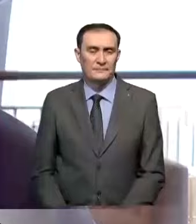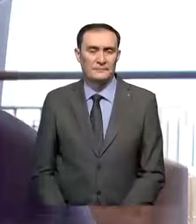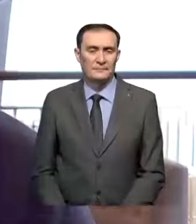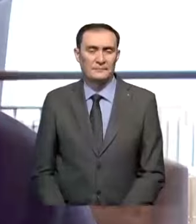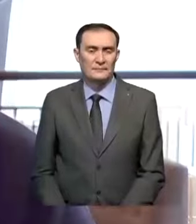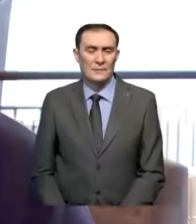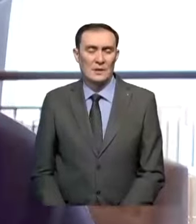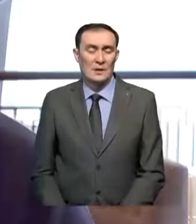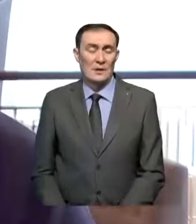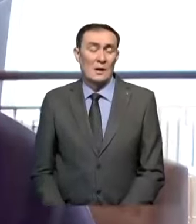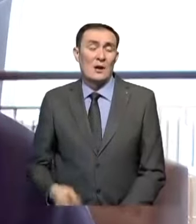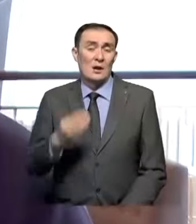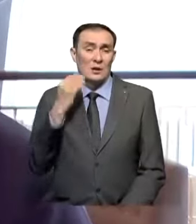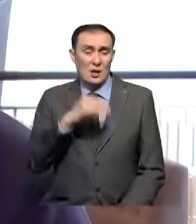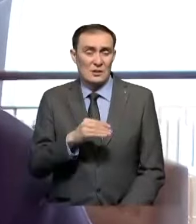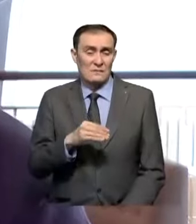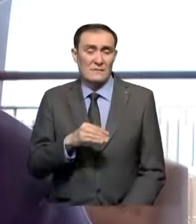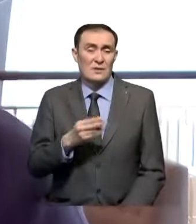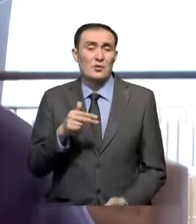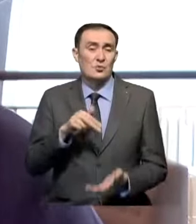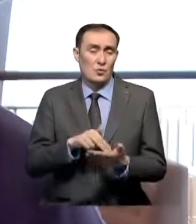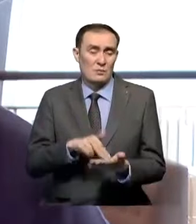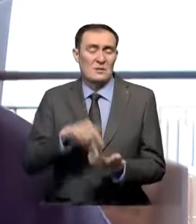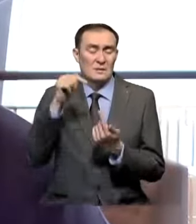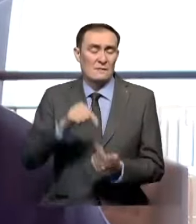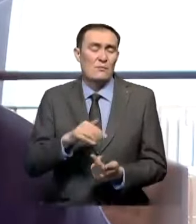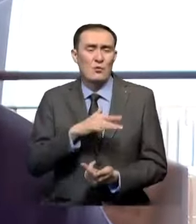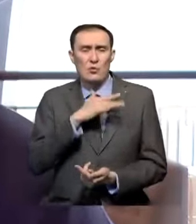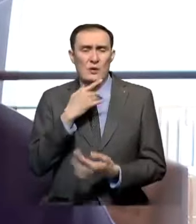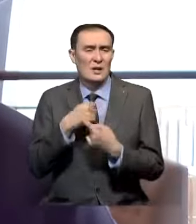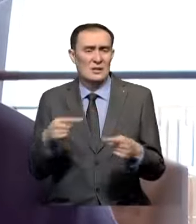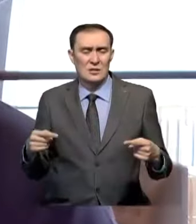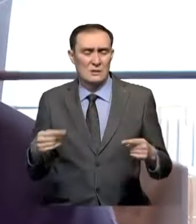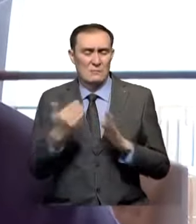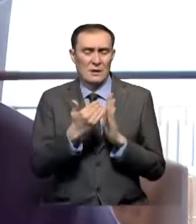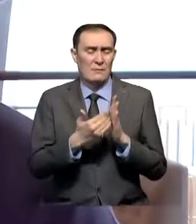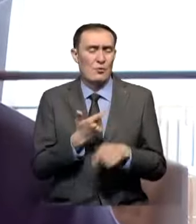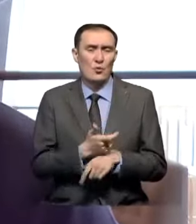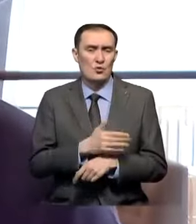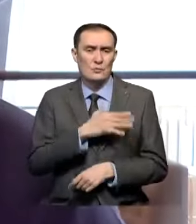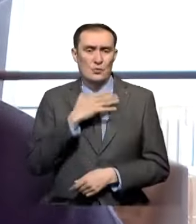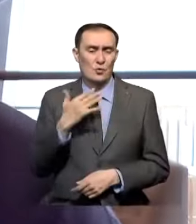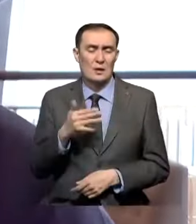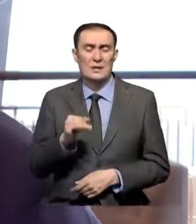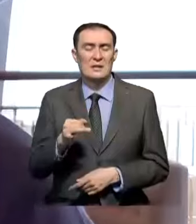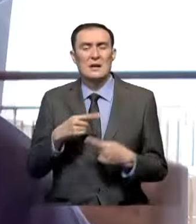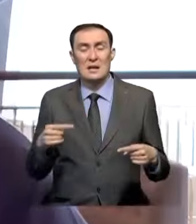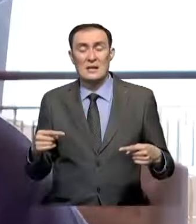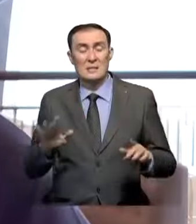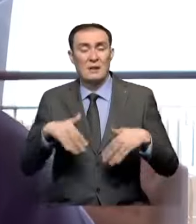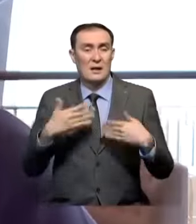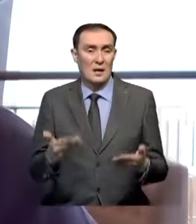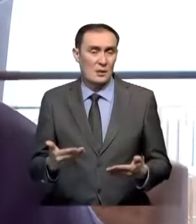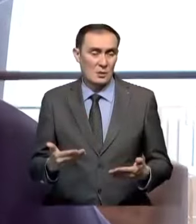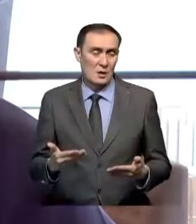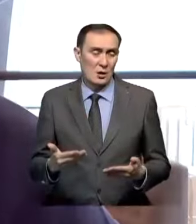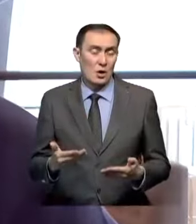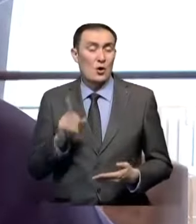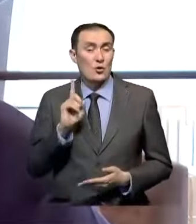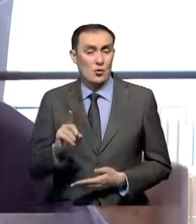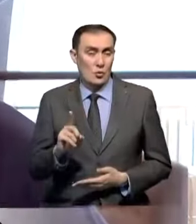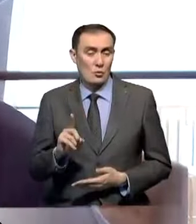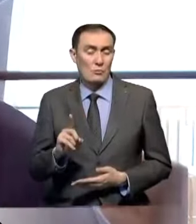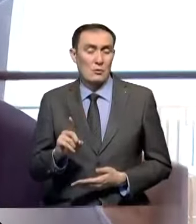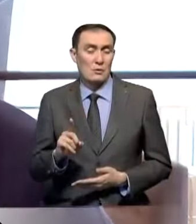сцена качест соответству решений много понимаете очень много решений разные решения предлагают но